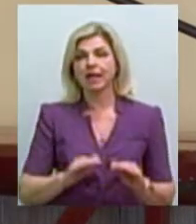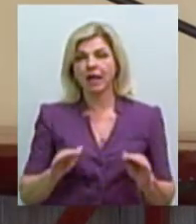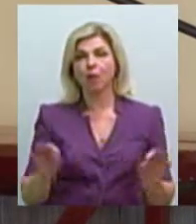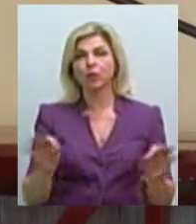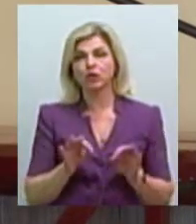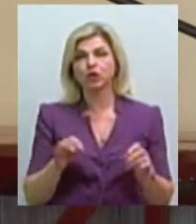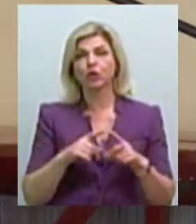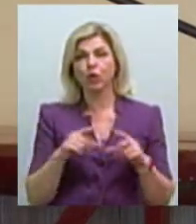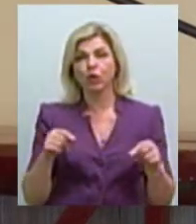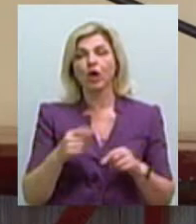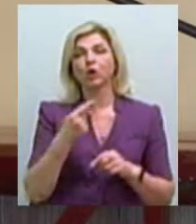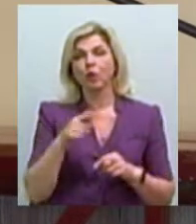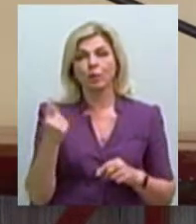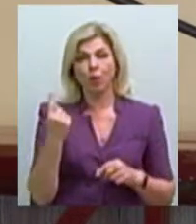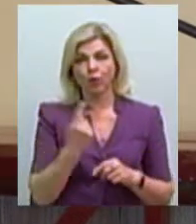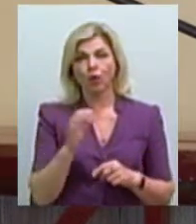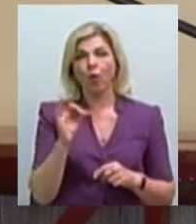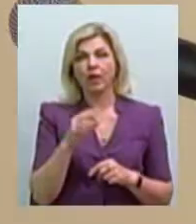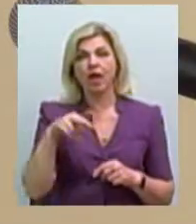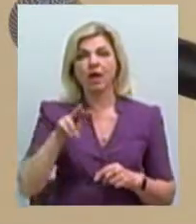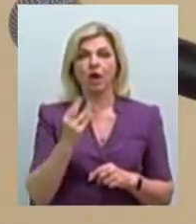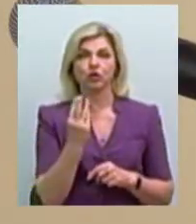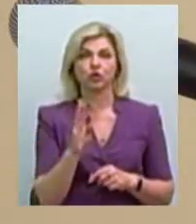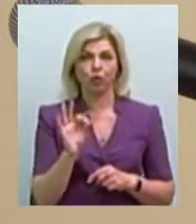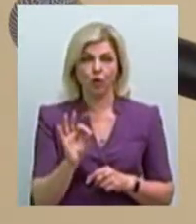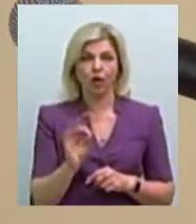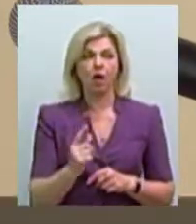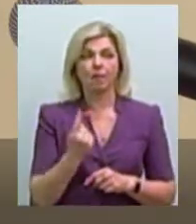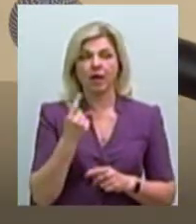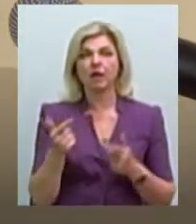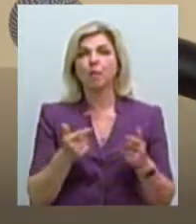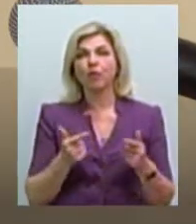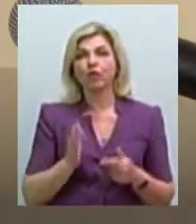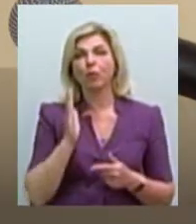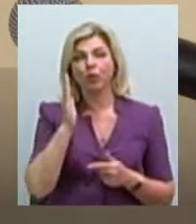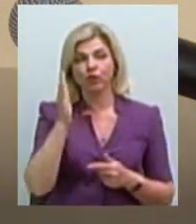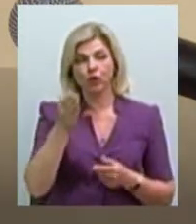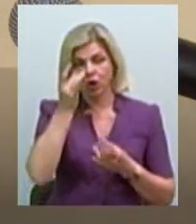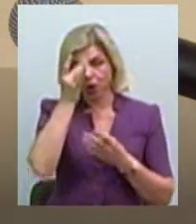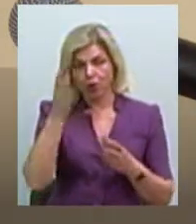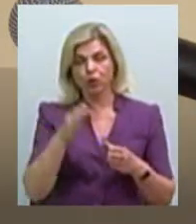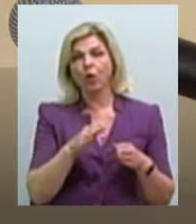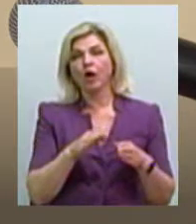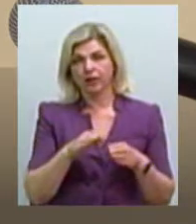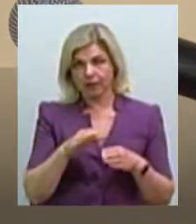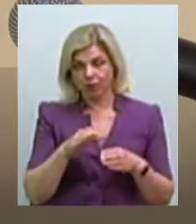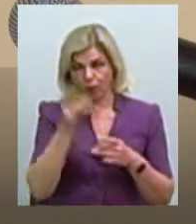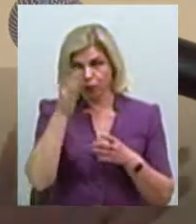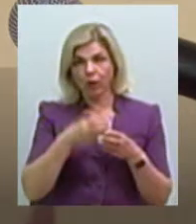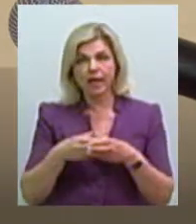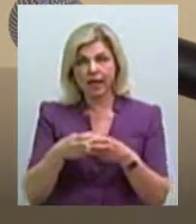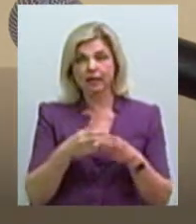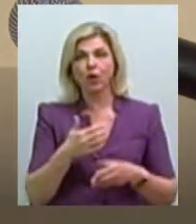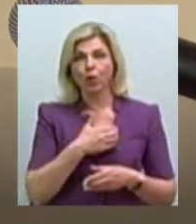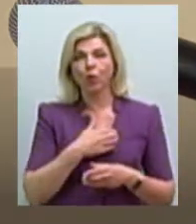школи номер 1 міста Миколаєва Олени Ляшко. Перше – підготовка майбутньої культурної еліти. Я хочу створити разом